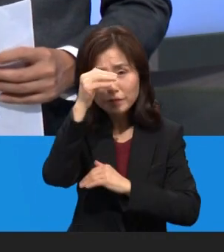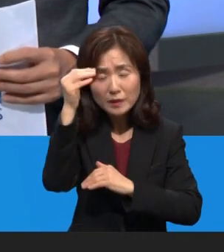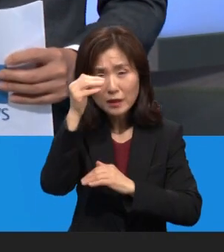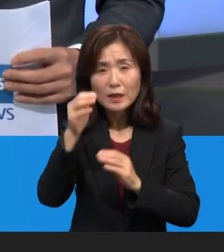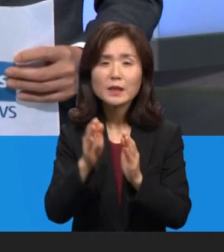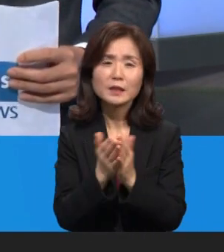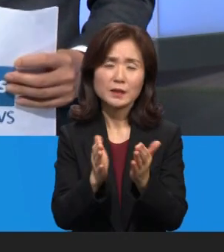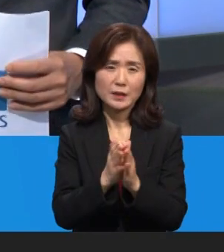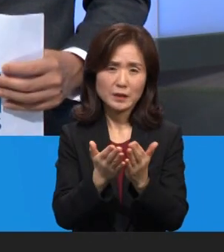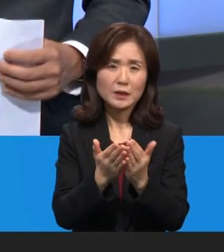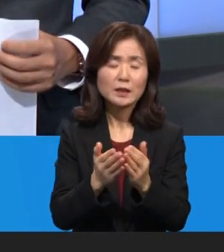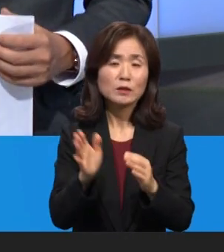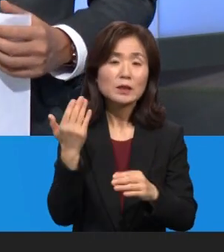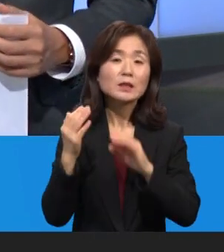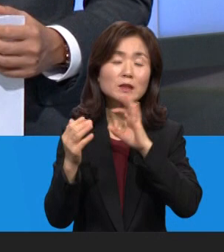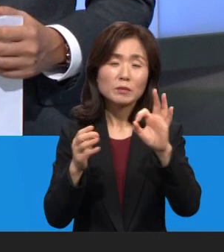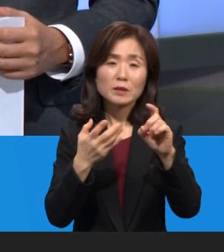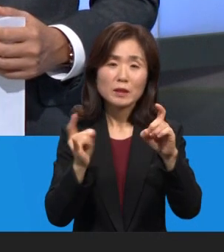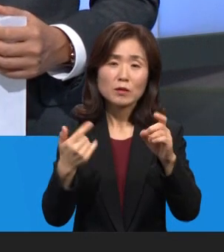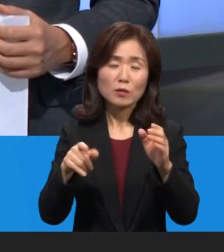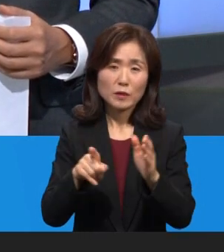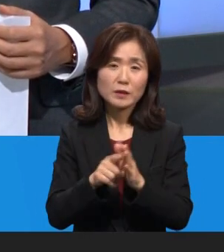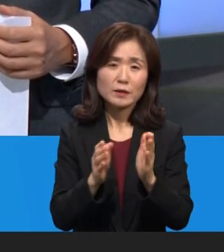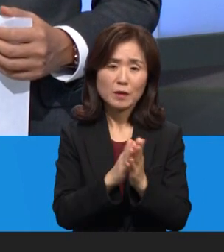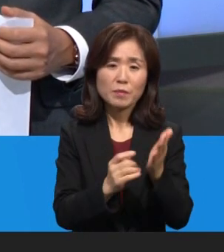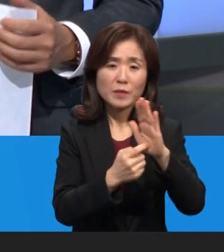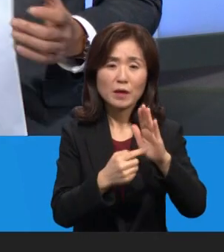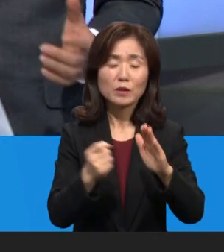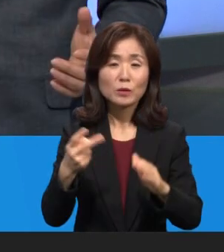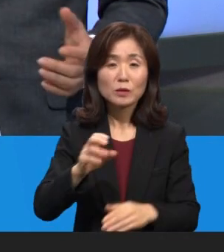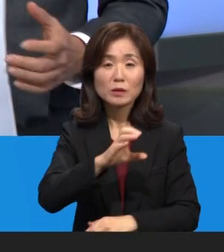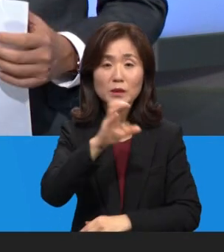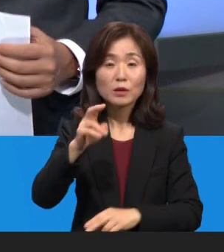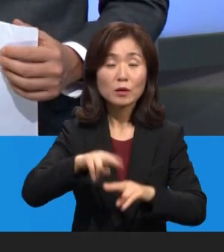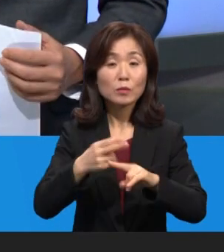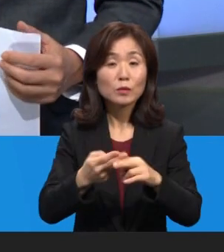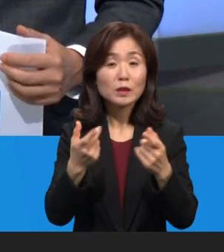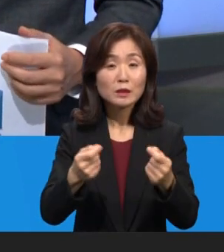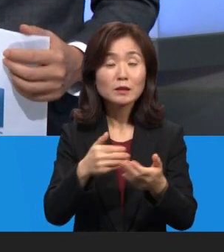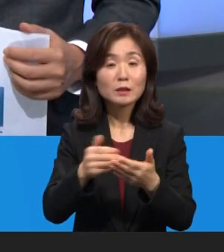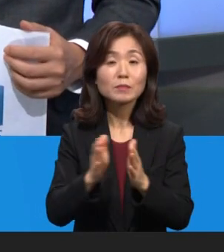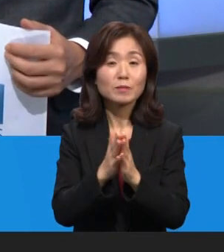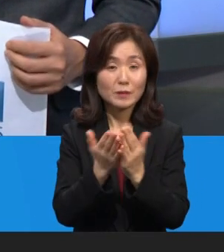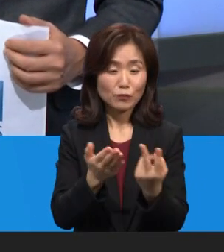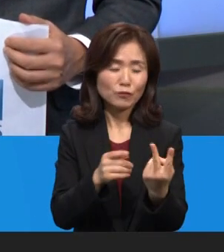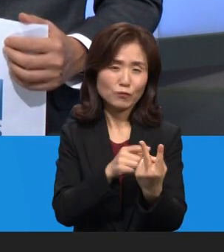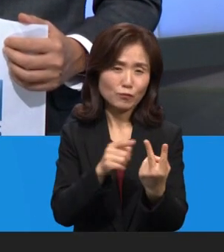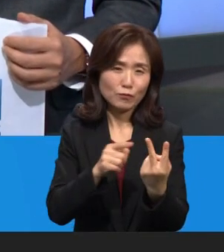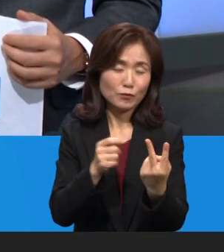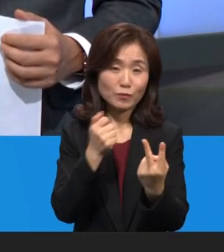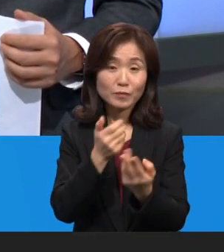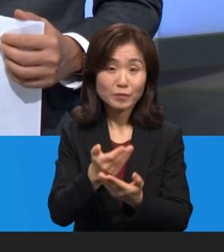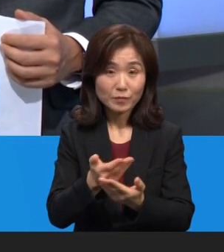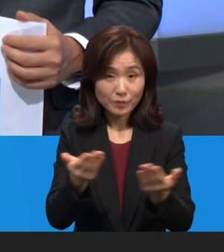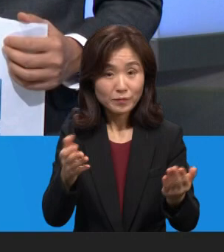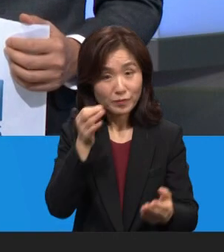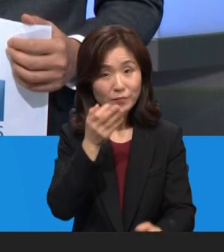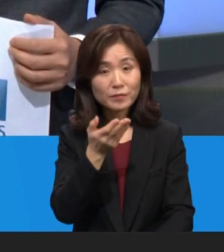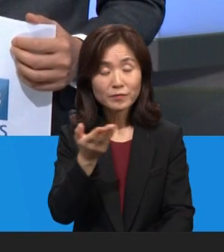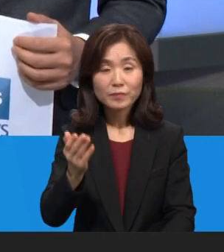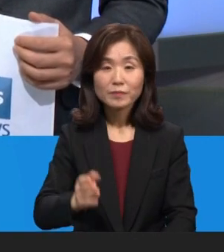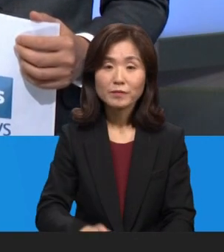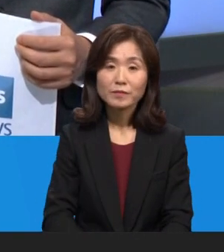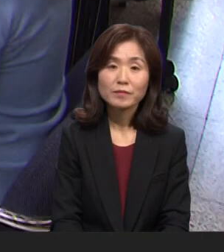책도 나왔습니다. 또 크리스마스 선물 같은 그림책 한 권도 있는데요. 함께 소개해드립니다. 지성과 감성에서